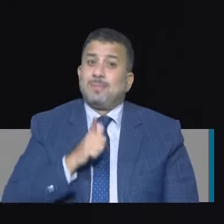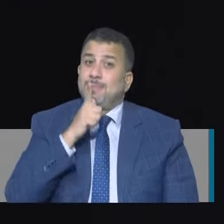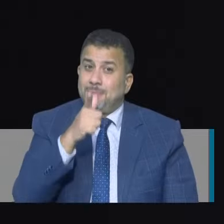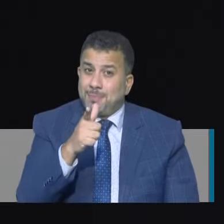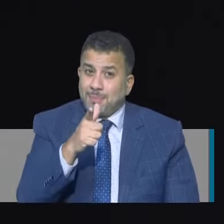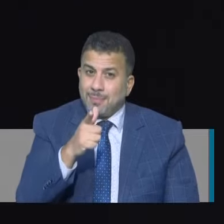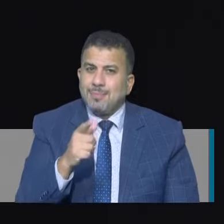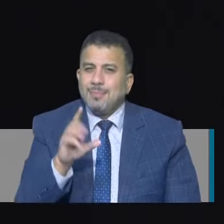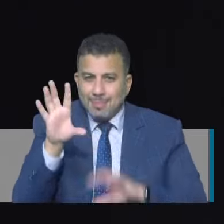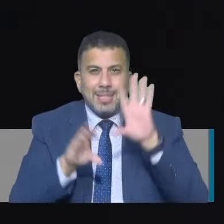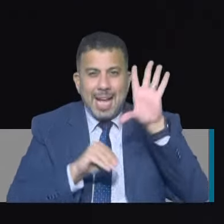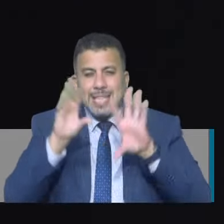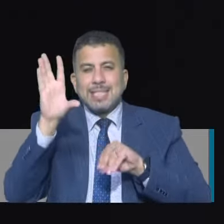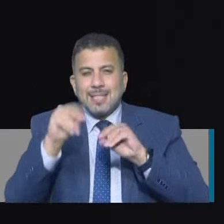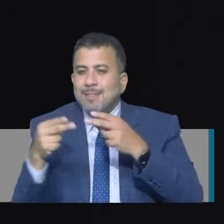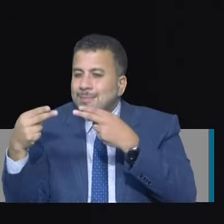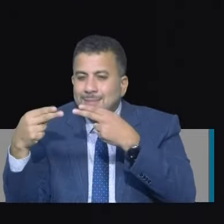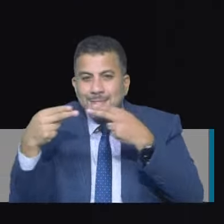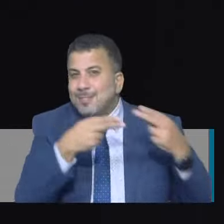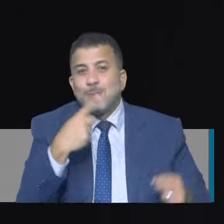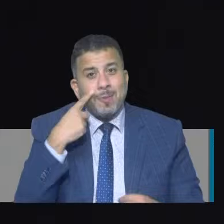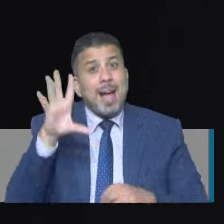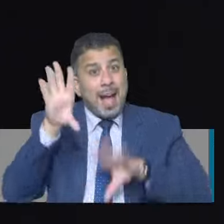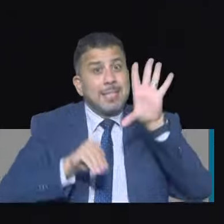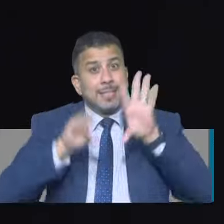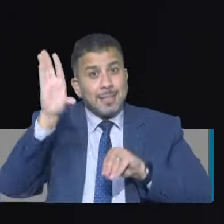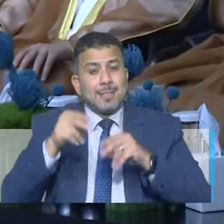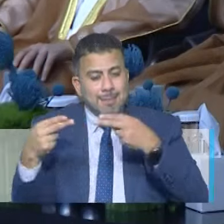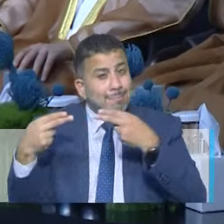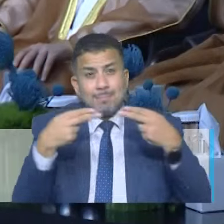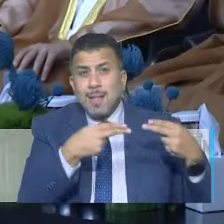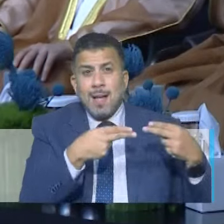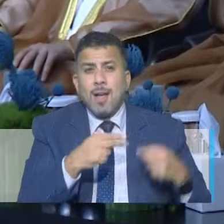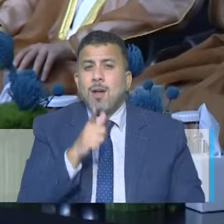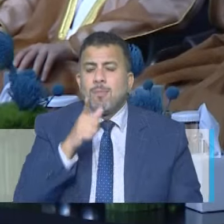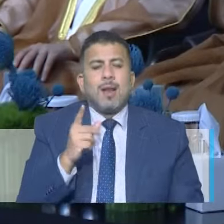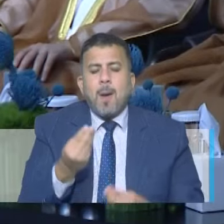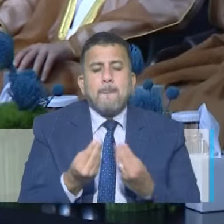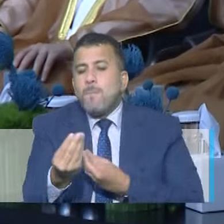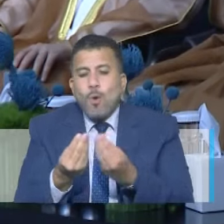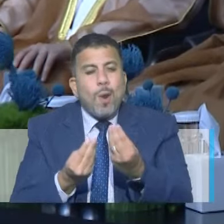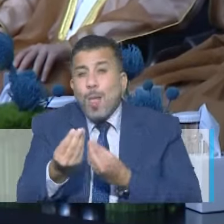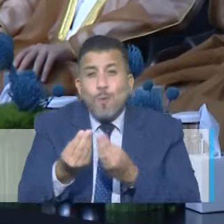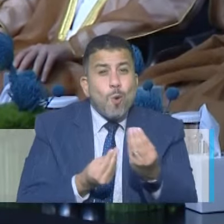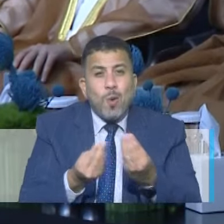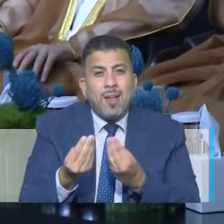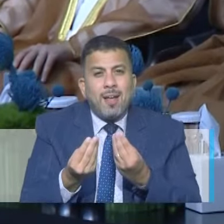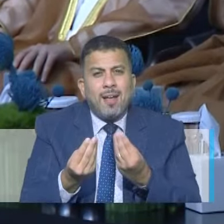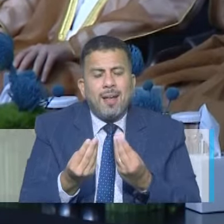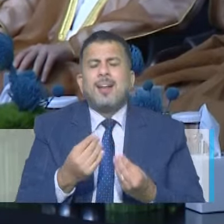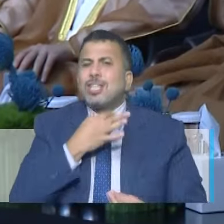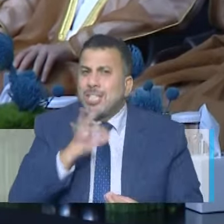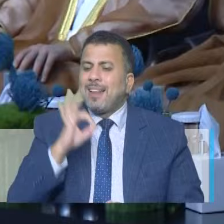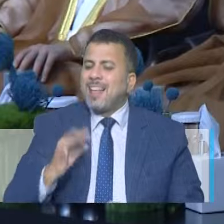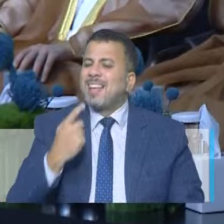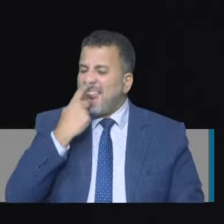من خلال سرد هذه القصه هو ان المرونه صفه متجذر في